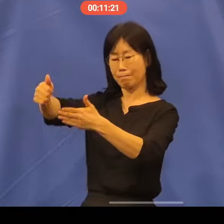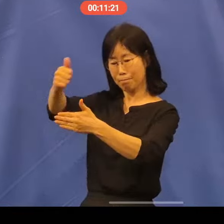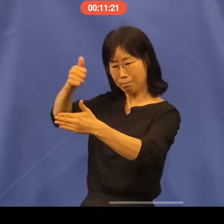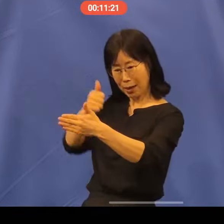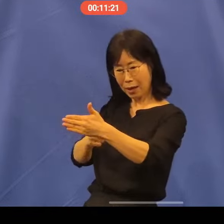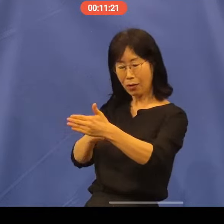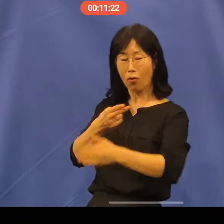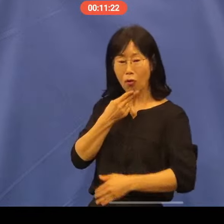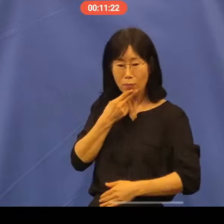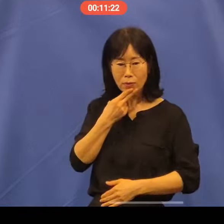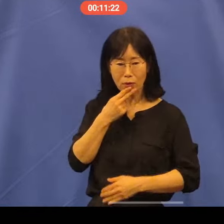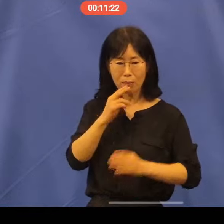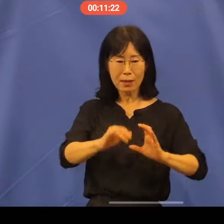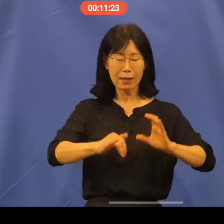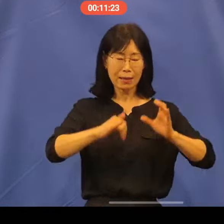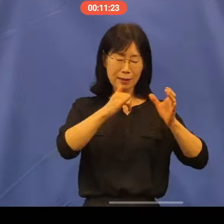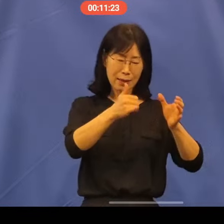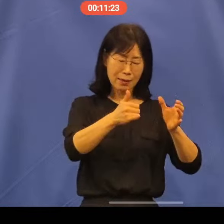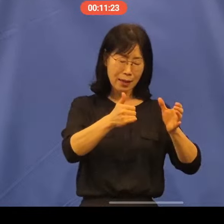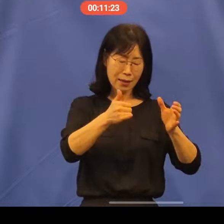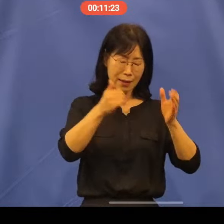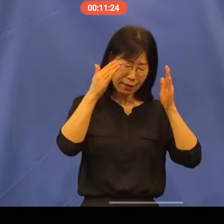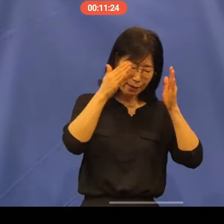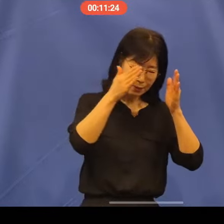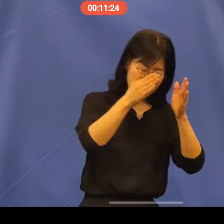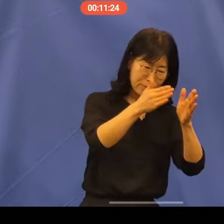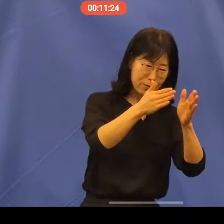어느 지점에서 꽉 막히게 됐다는 거예요. 답이 없어요.